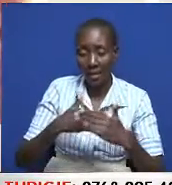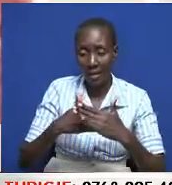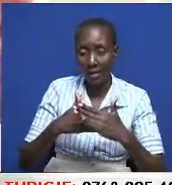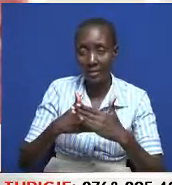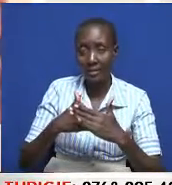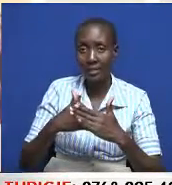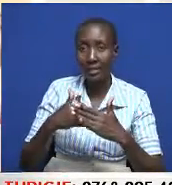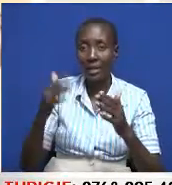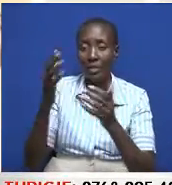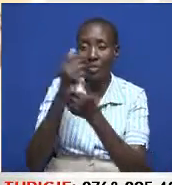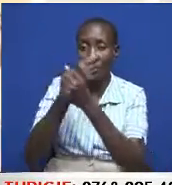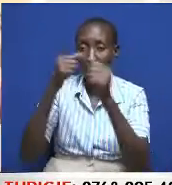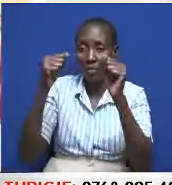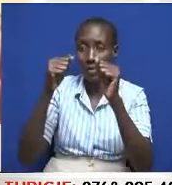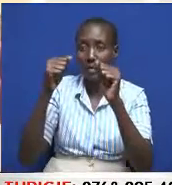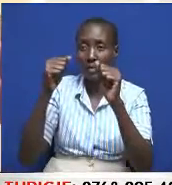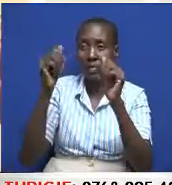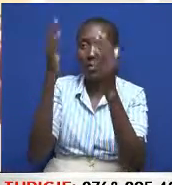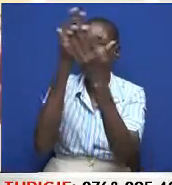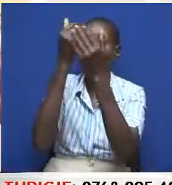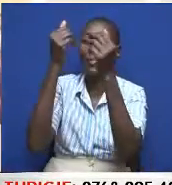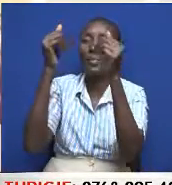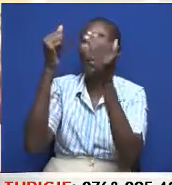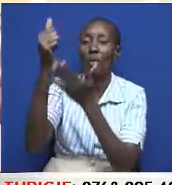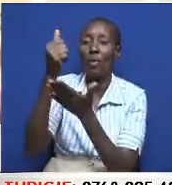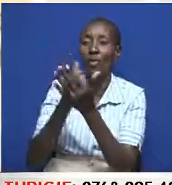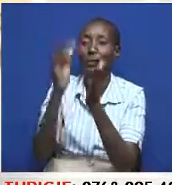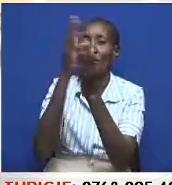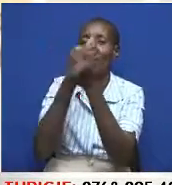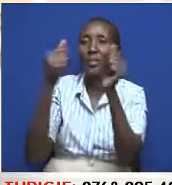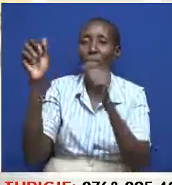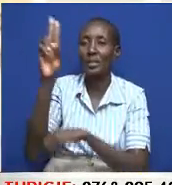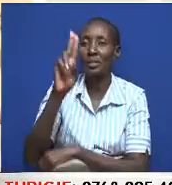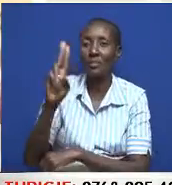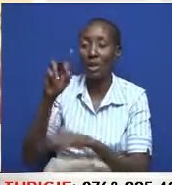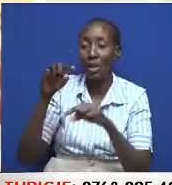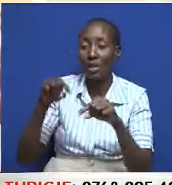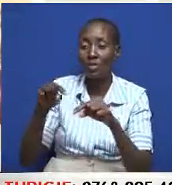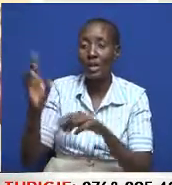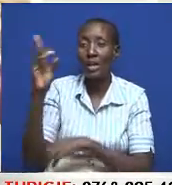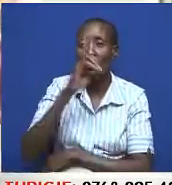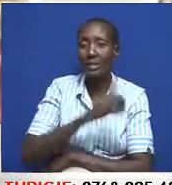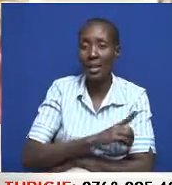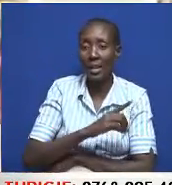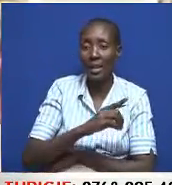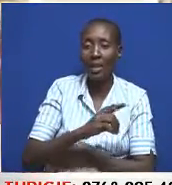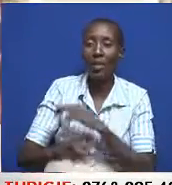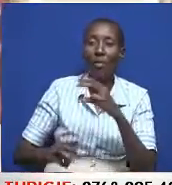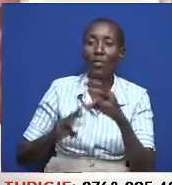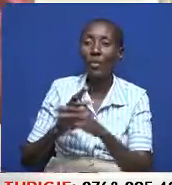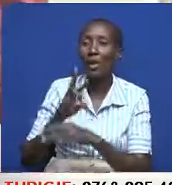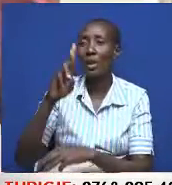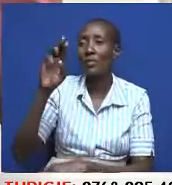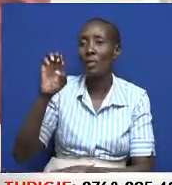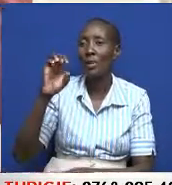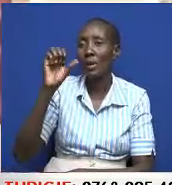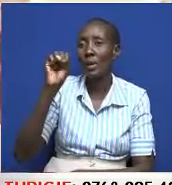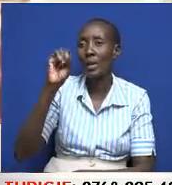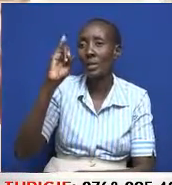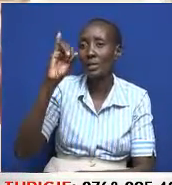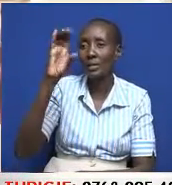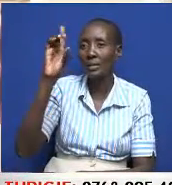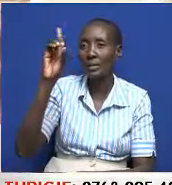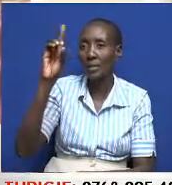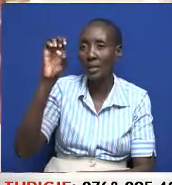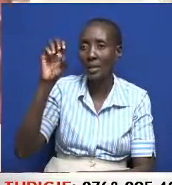Uhuru Kenyatta siku ya leo, au basi nikiwa ni siku ya makazi duniani. Basi mataifa mbalimbali yanazidi basi kuadhimisha siku hii rasmi